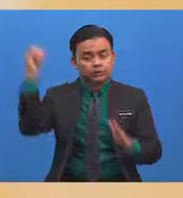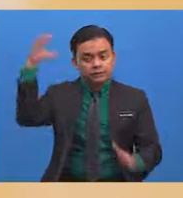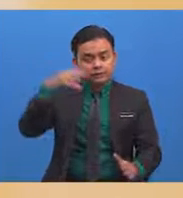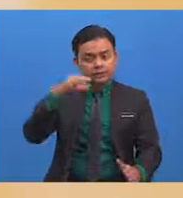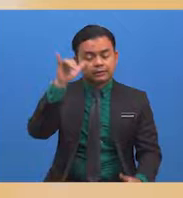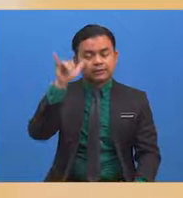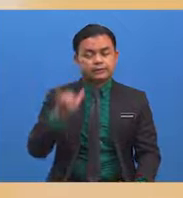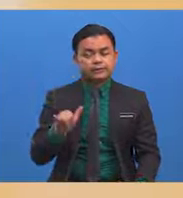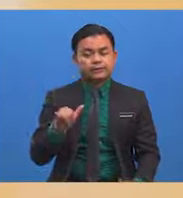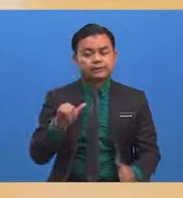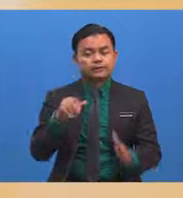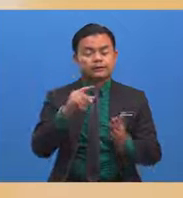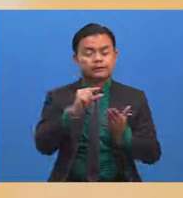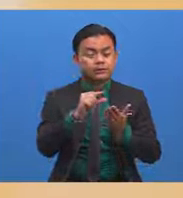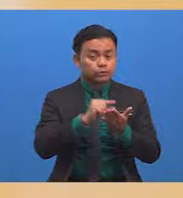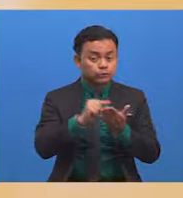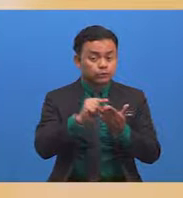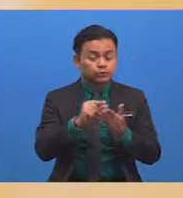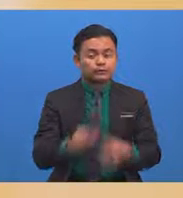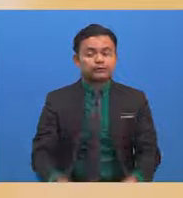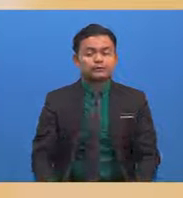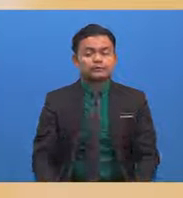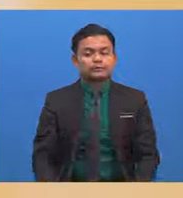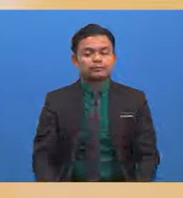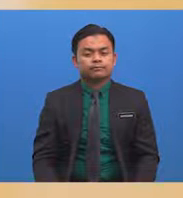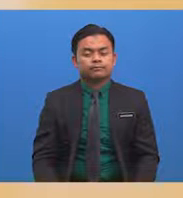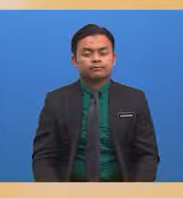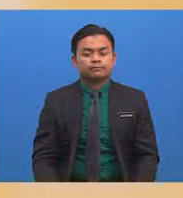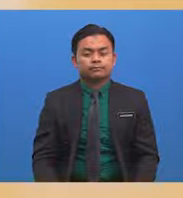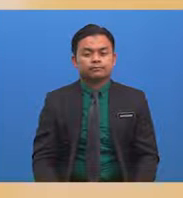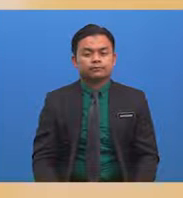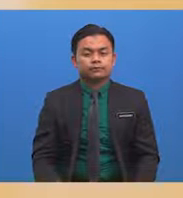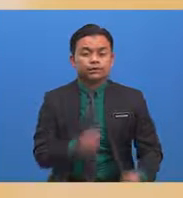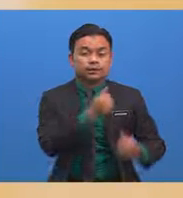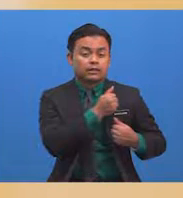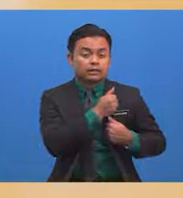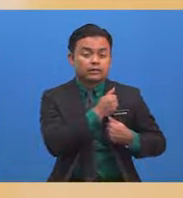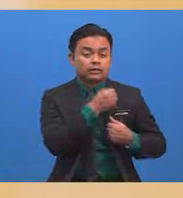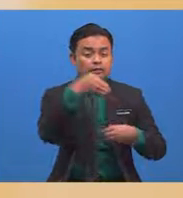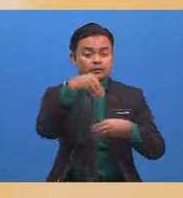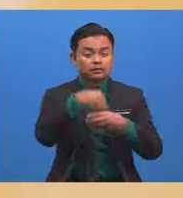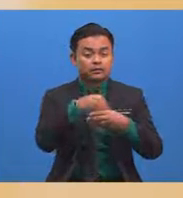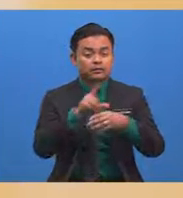yang digunapakai oleh tentera marin di dalam kapal